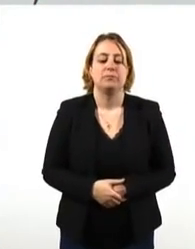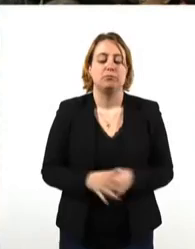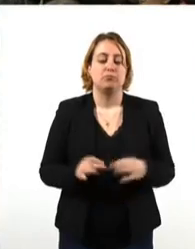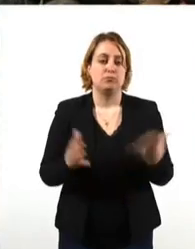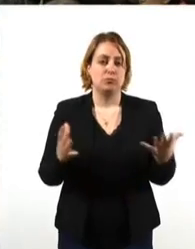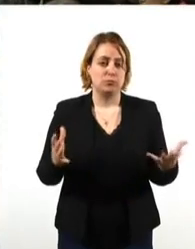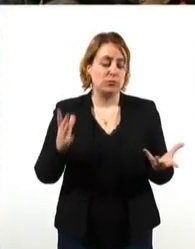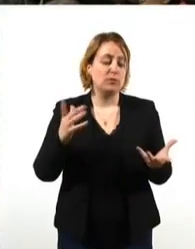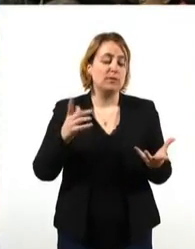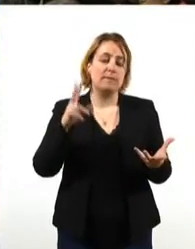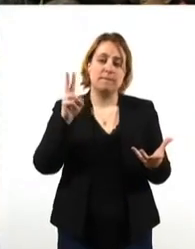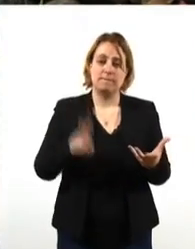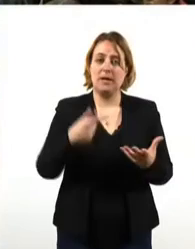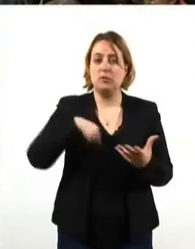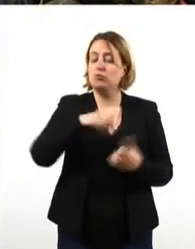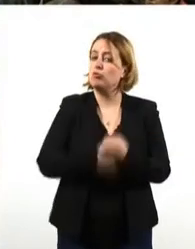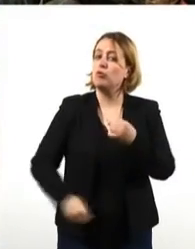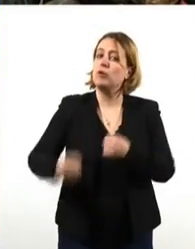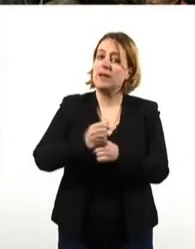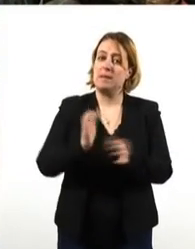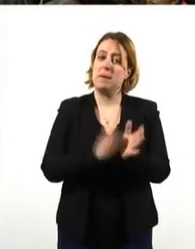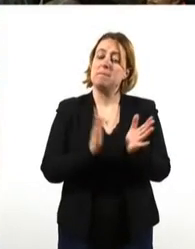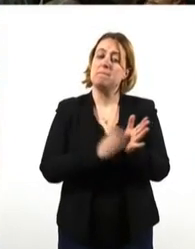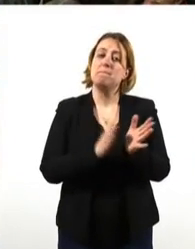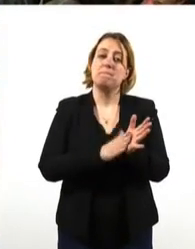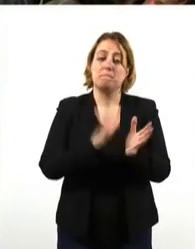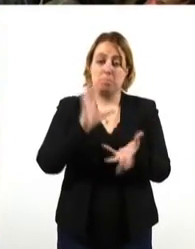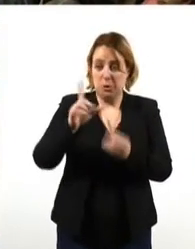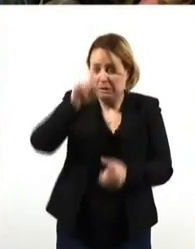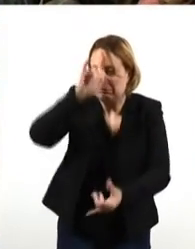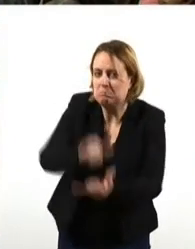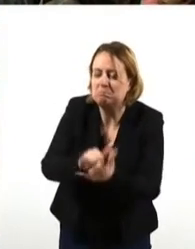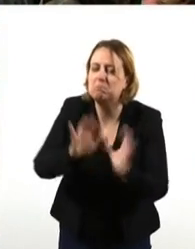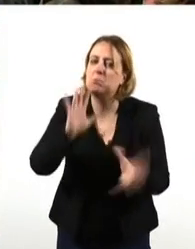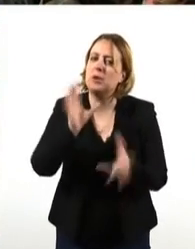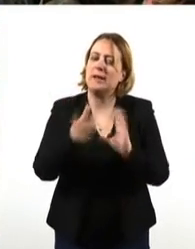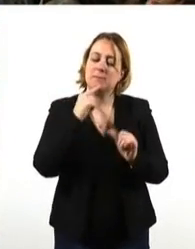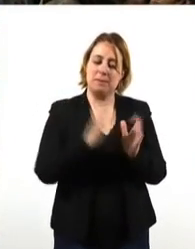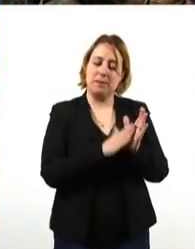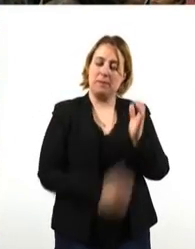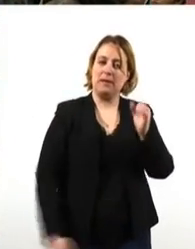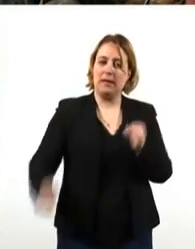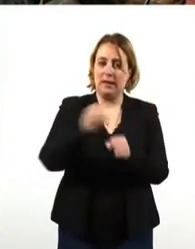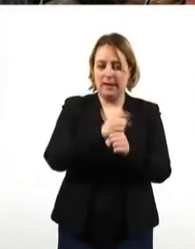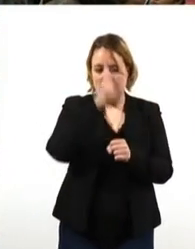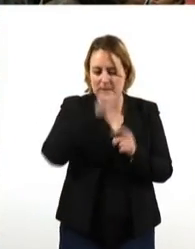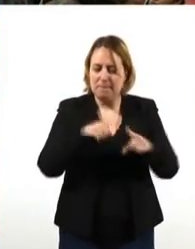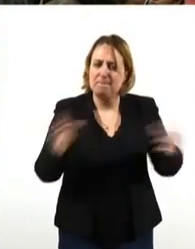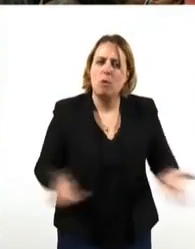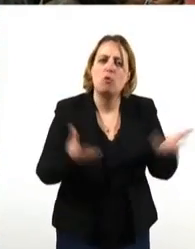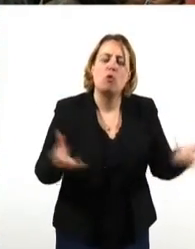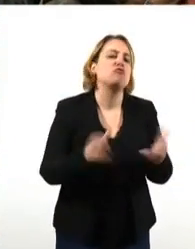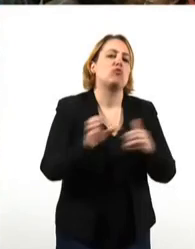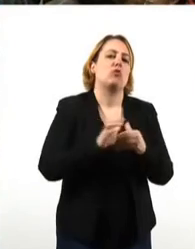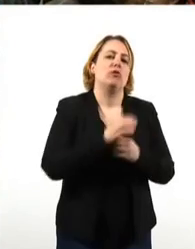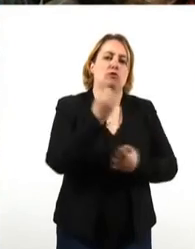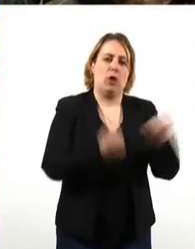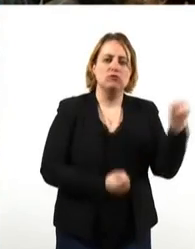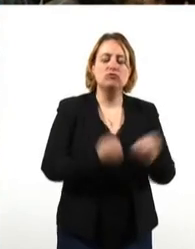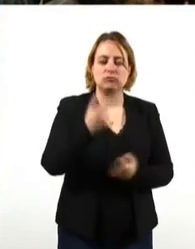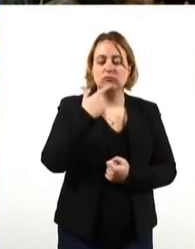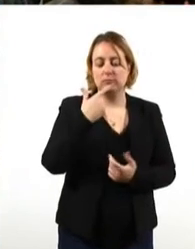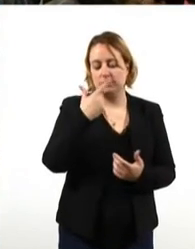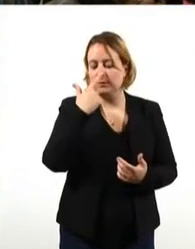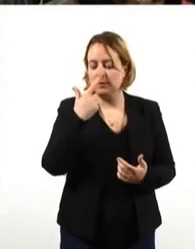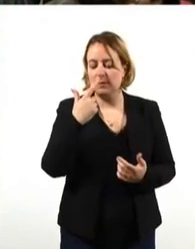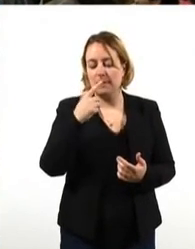ou pas d'ailleurs, qu'on a mis en place une prime pour favoriser le covoiturage, mais l'idée, ce n'est pas juste l'argent, c'est de déclencher un réflexe de covoiturage. Je pense que ça ne va pas faire tout